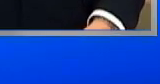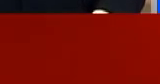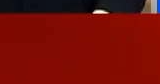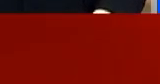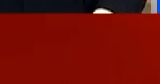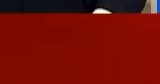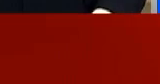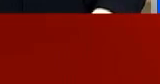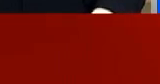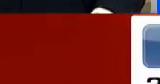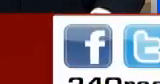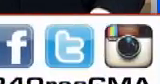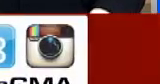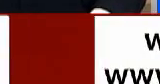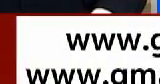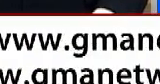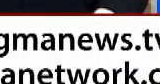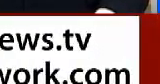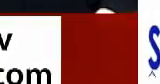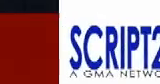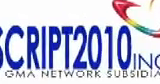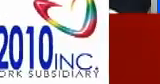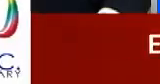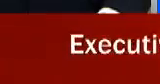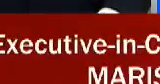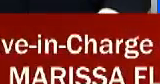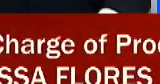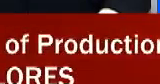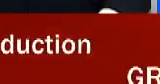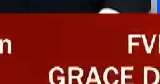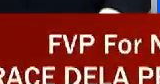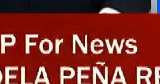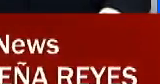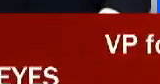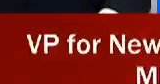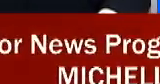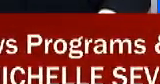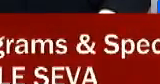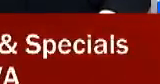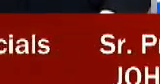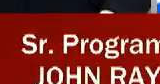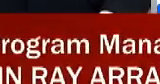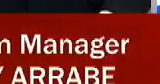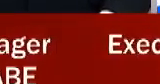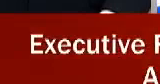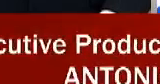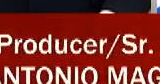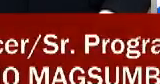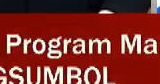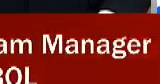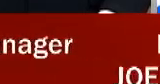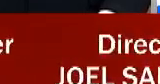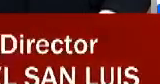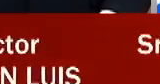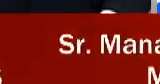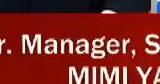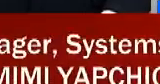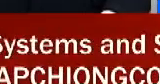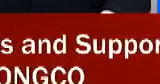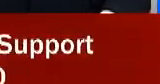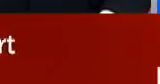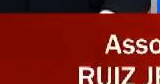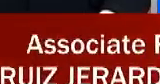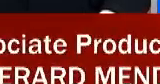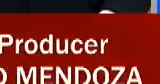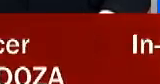Thank you, Iya. At yan ang mga balita ngayong Lunes. Ako po si Mel Tiangco. Ako po si Ivan Mayrina. At ako po si Vicky Morales. Buong puso para sa Pilipino. Ito